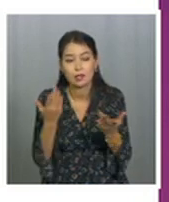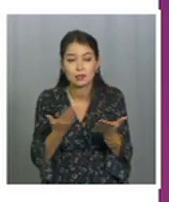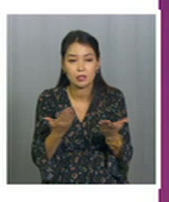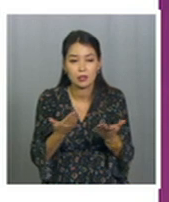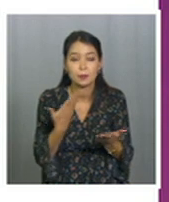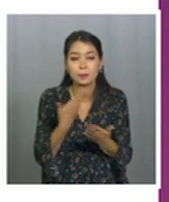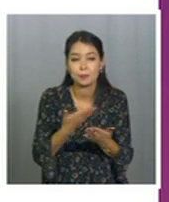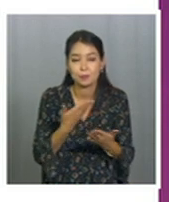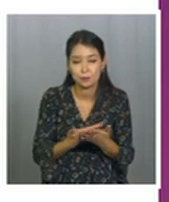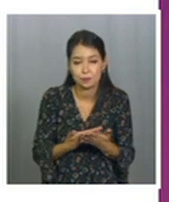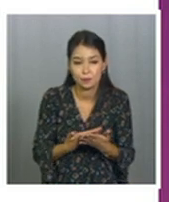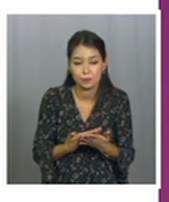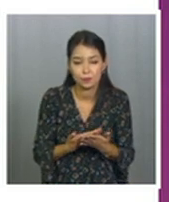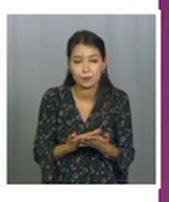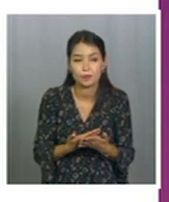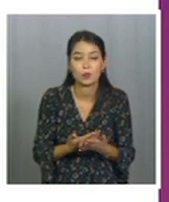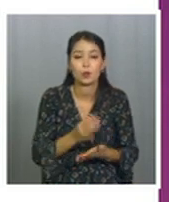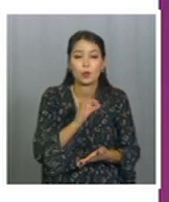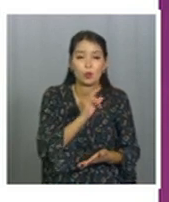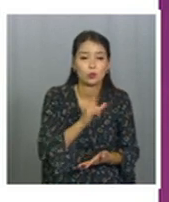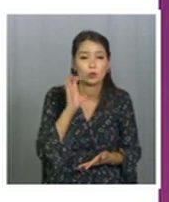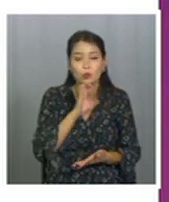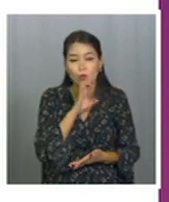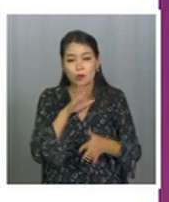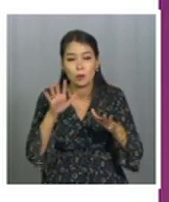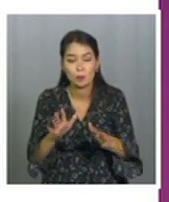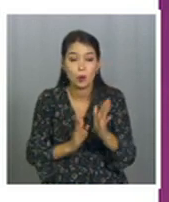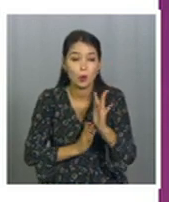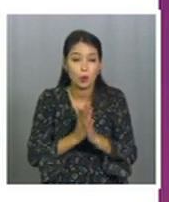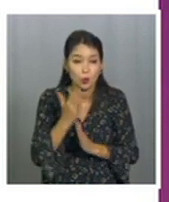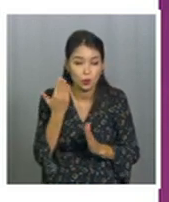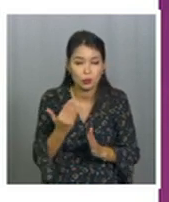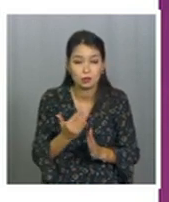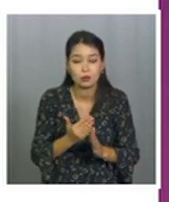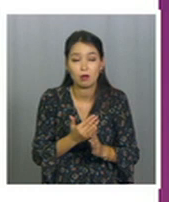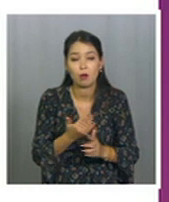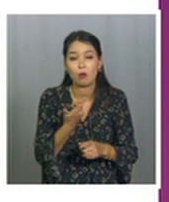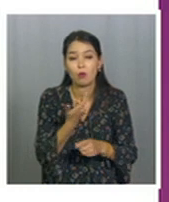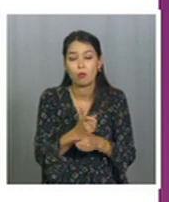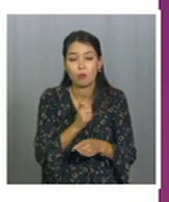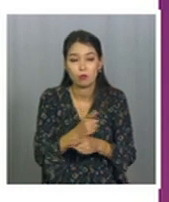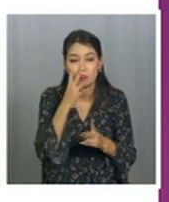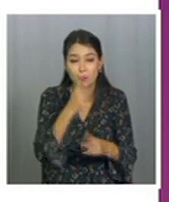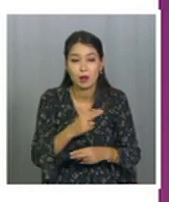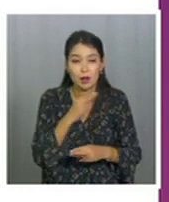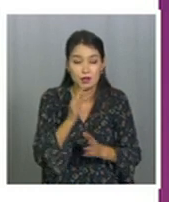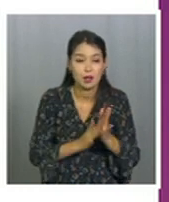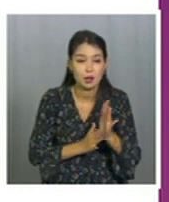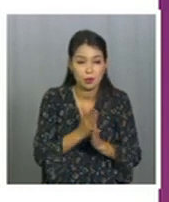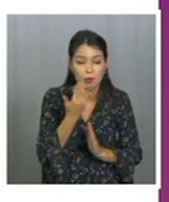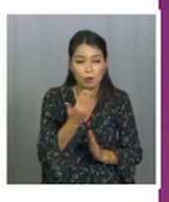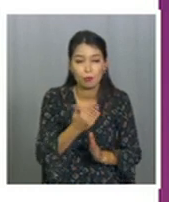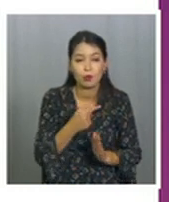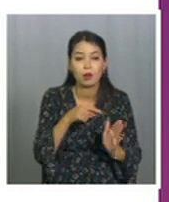Мысалы, оңтүстік, солтүстік өңірде өсетін өсімдіктердің өсу қарқындылығына мән беретін болсақ, фотосинтездің қай